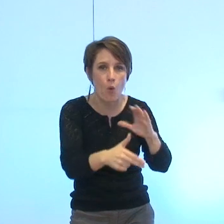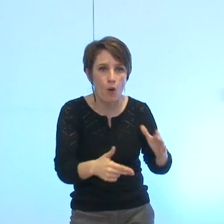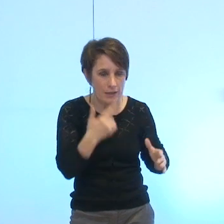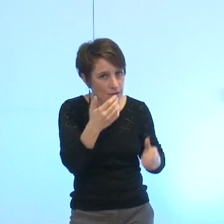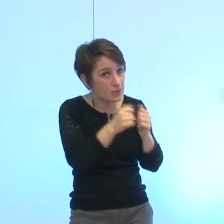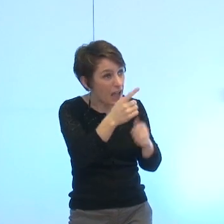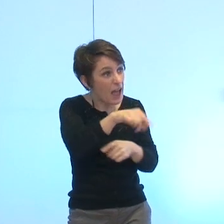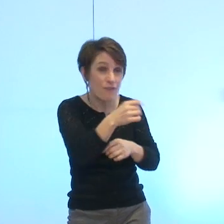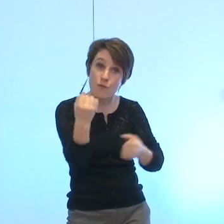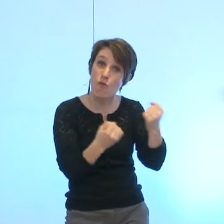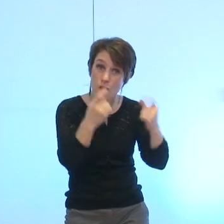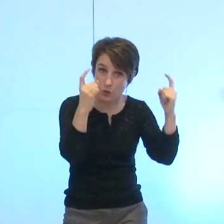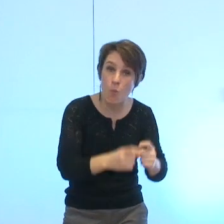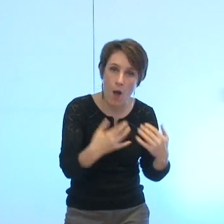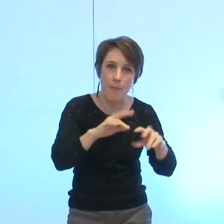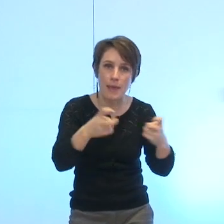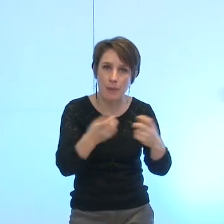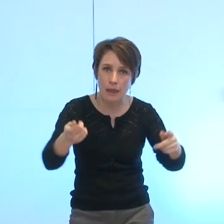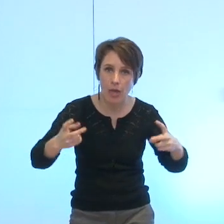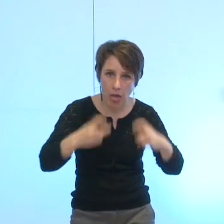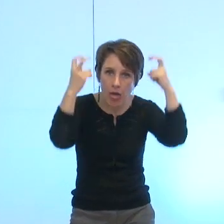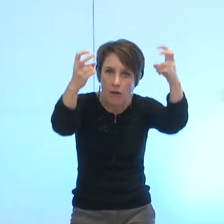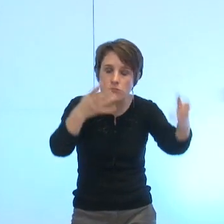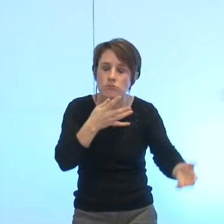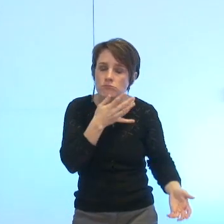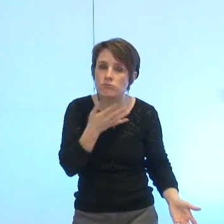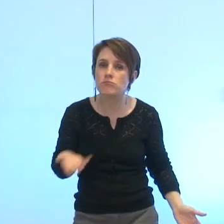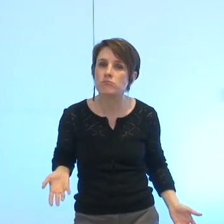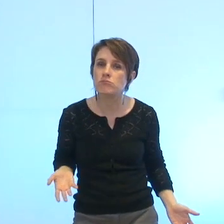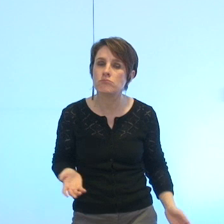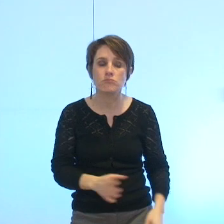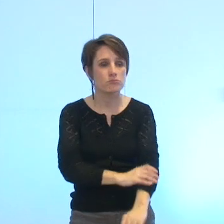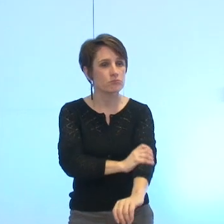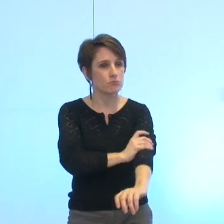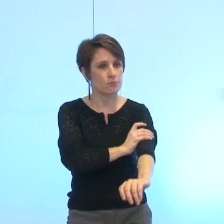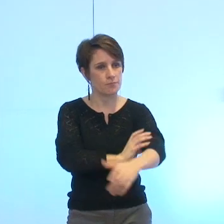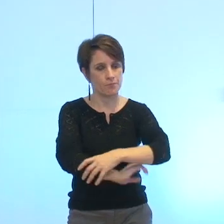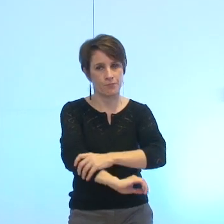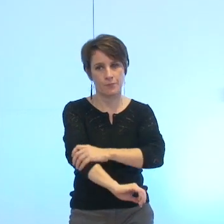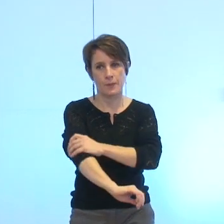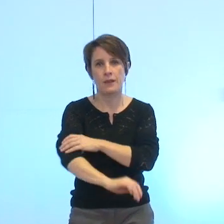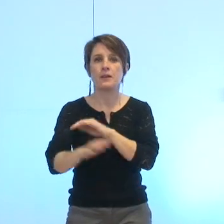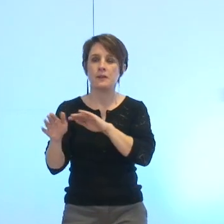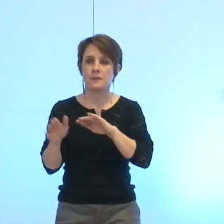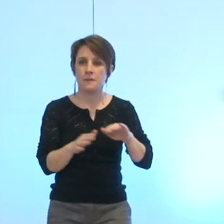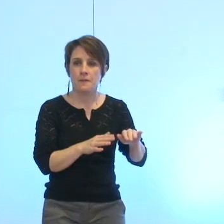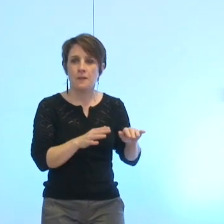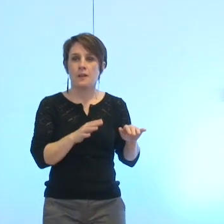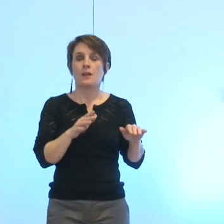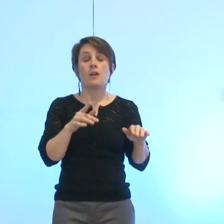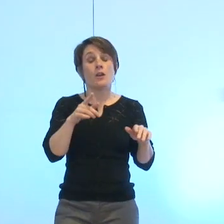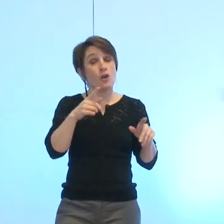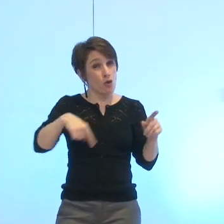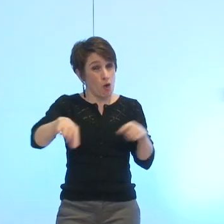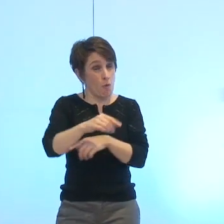voitures mais que ça coûte plus cher vous avez acheter pour 250000